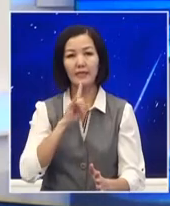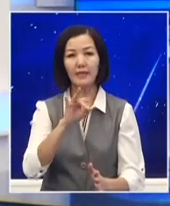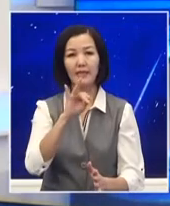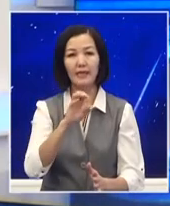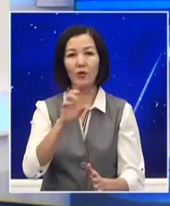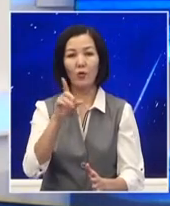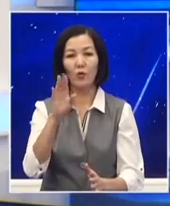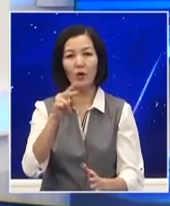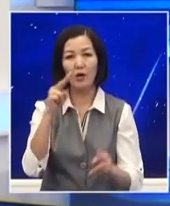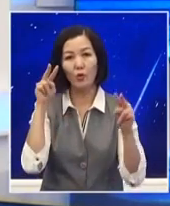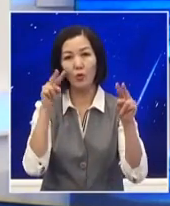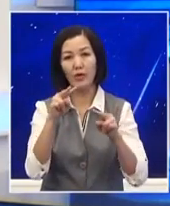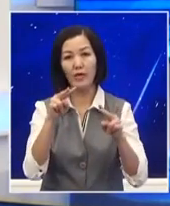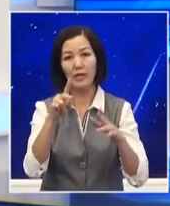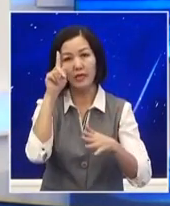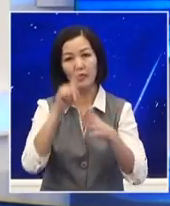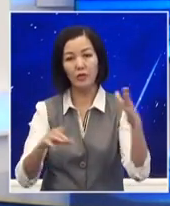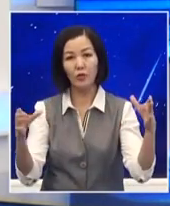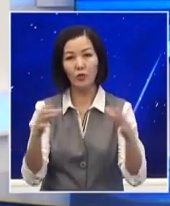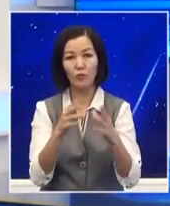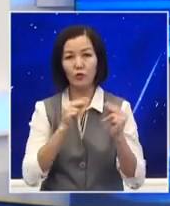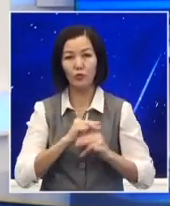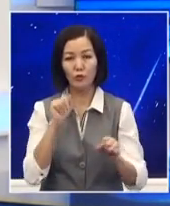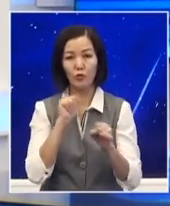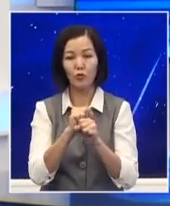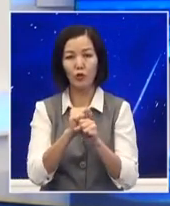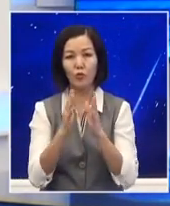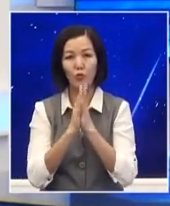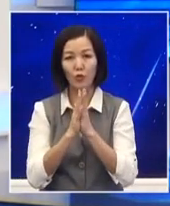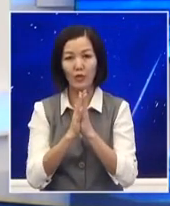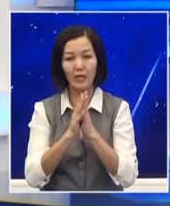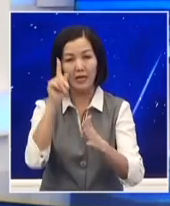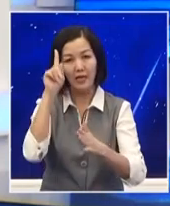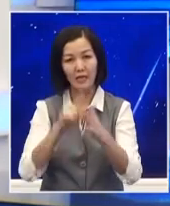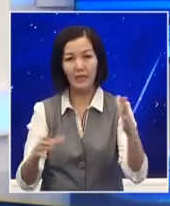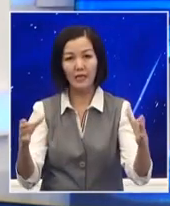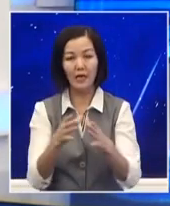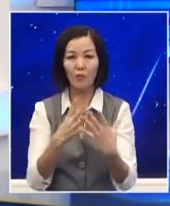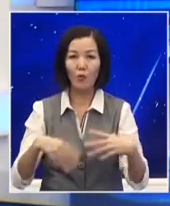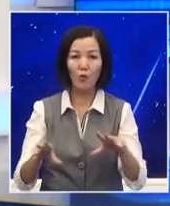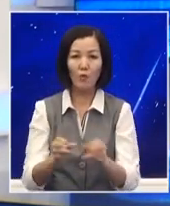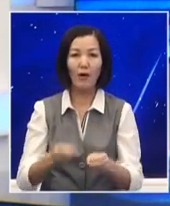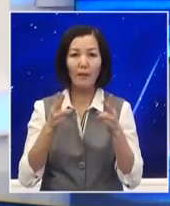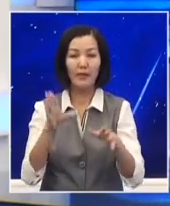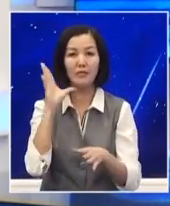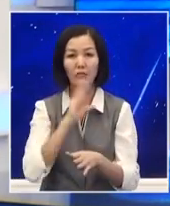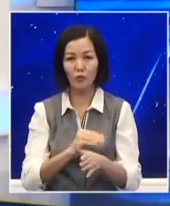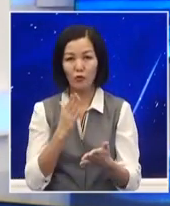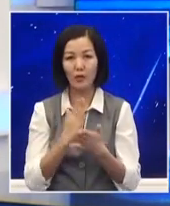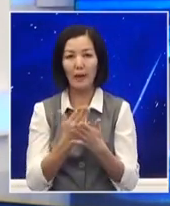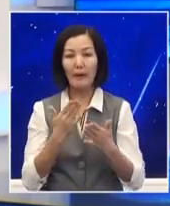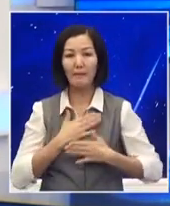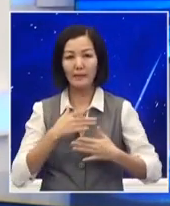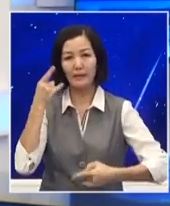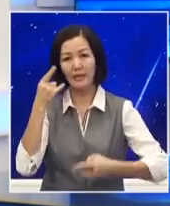Қазақстандықтар Иегова куәгерлері діни ұйымының жұмысын тоқтатуды өтінеді. Бұндай діни ағым қоғамға қауіп келтіру мүмкін дей.